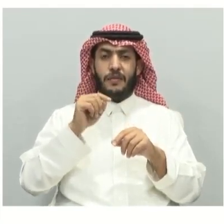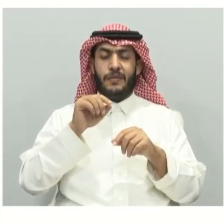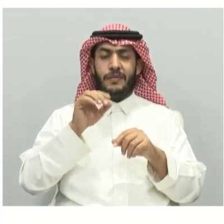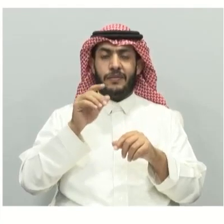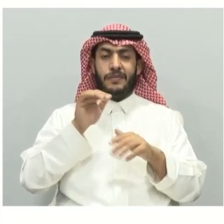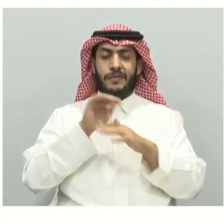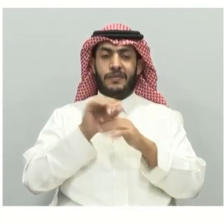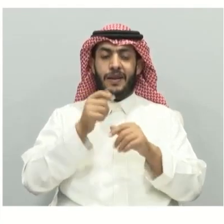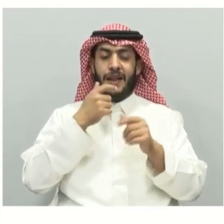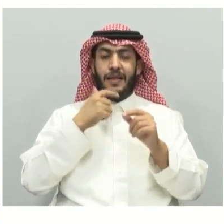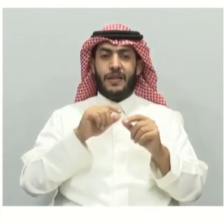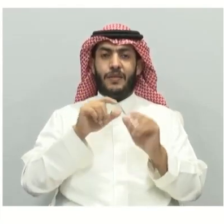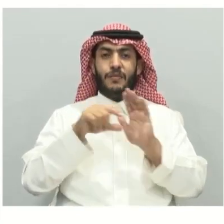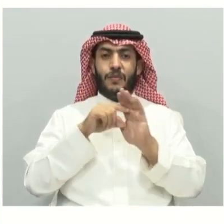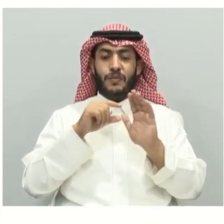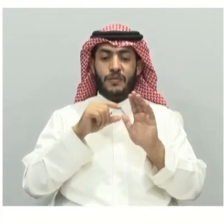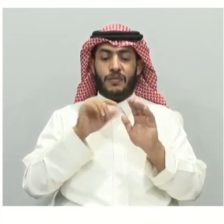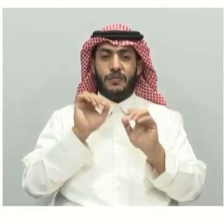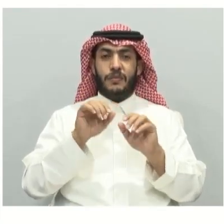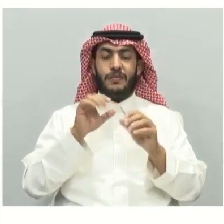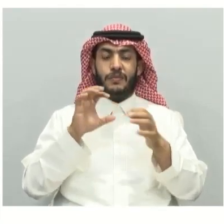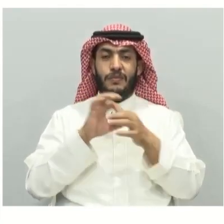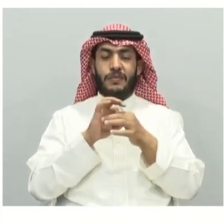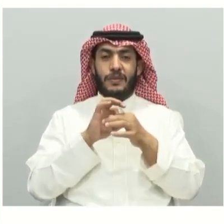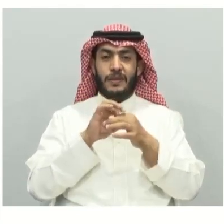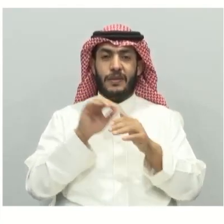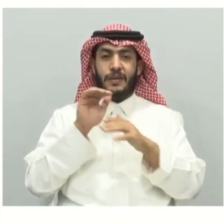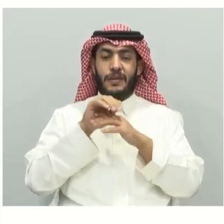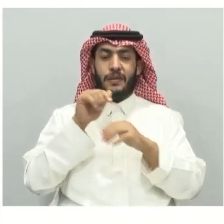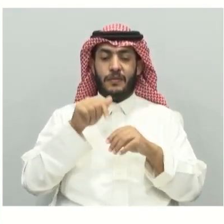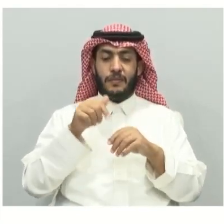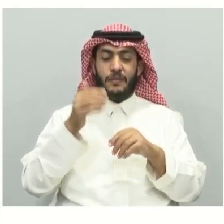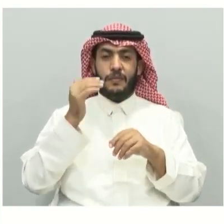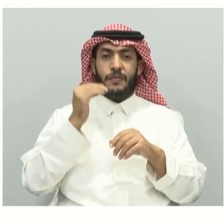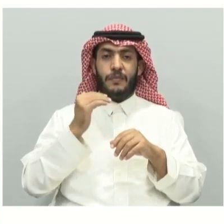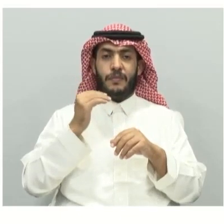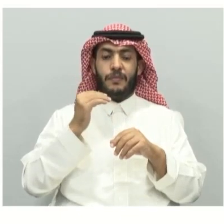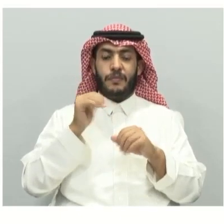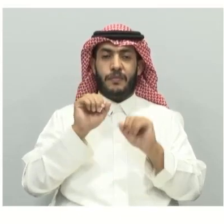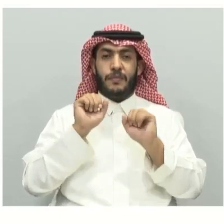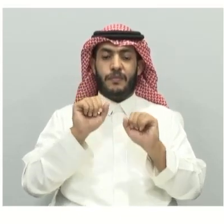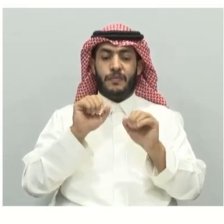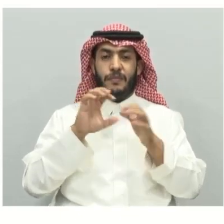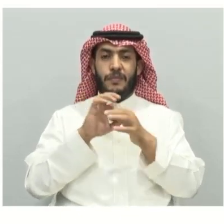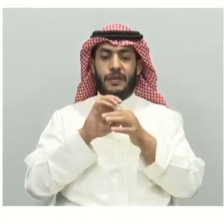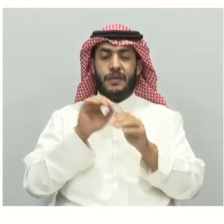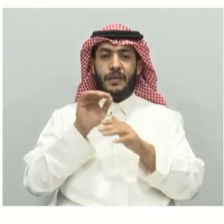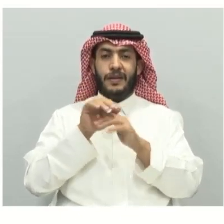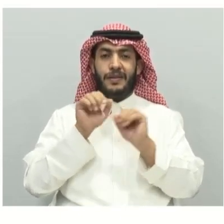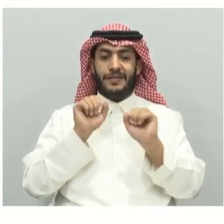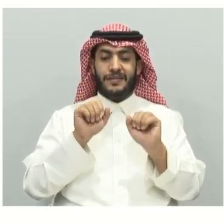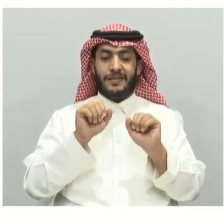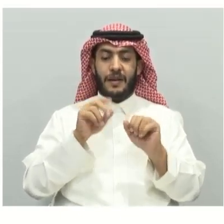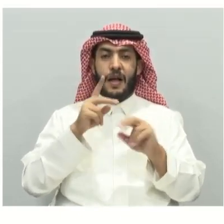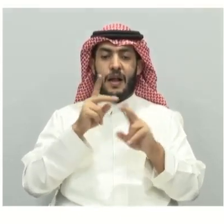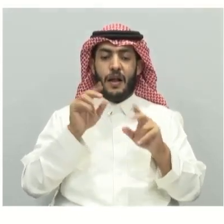درستم الحديث الموضوع وله صله بدرسنا هذا وكذلك ما له صله بدرسنا هذا